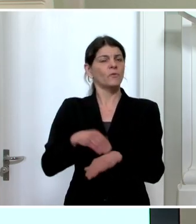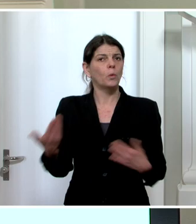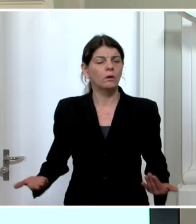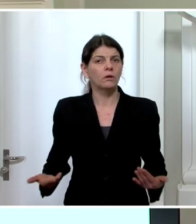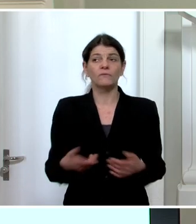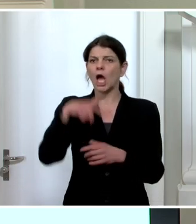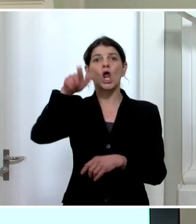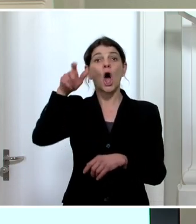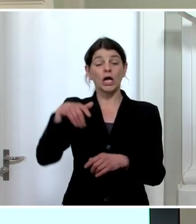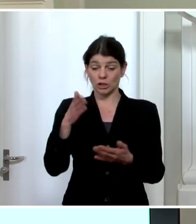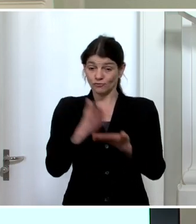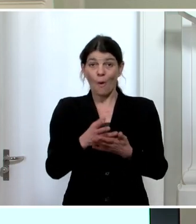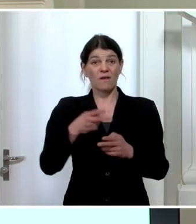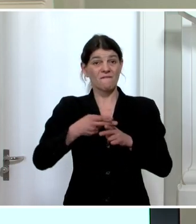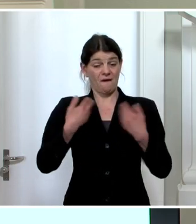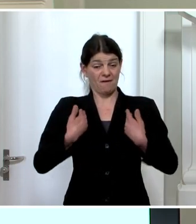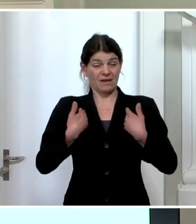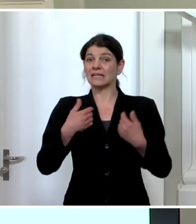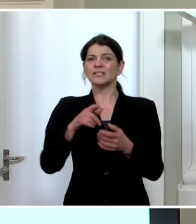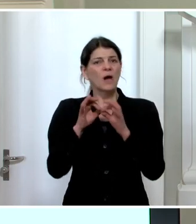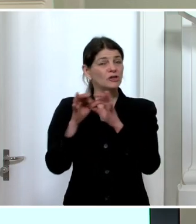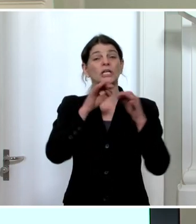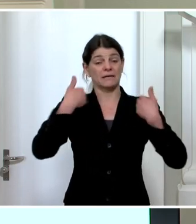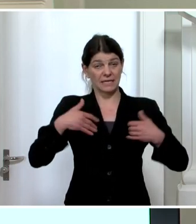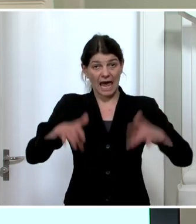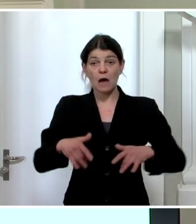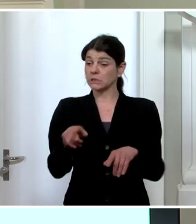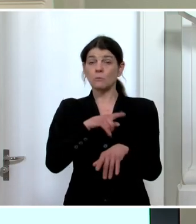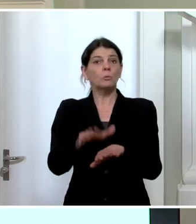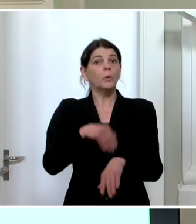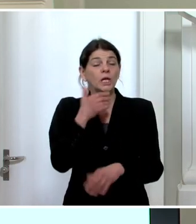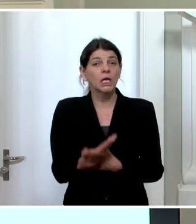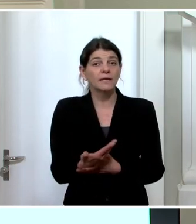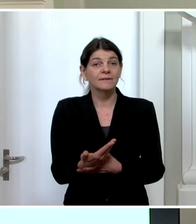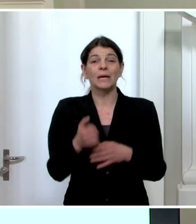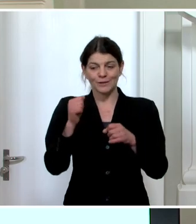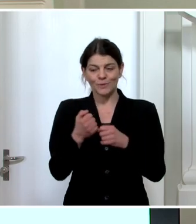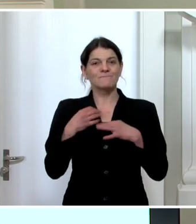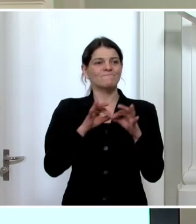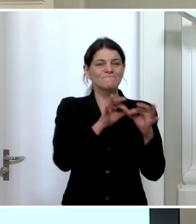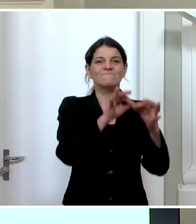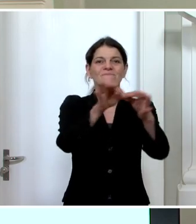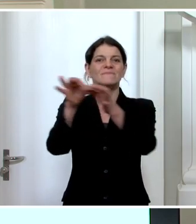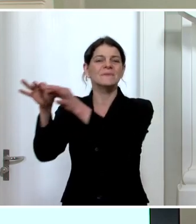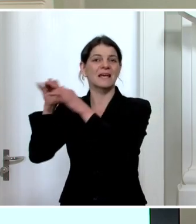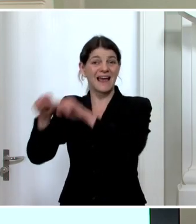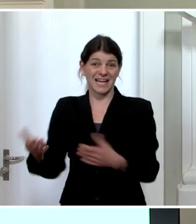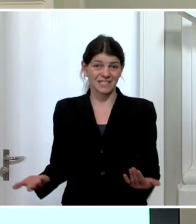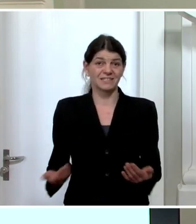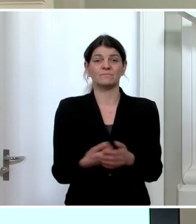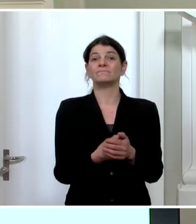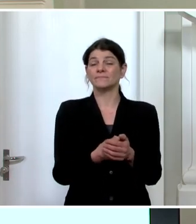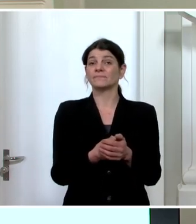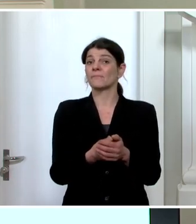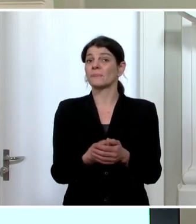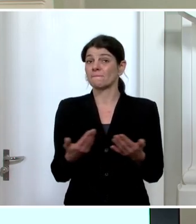die Leute angesteckt sind, es aber selbst nicht spüren, aber trotzdem das Virus weitergeben können. Das